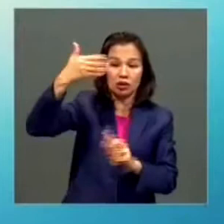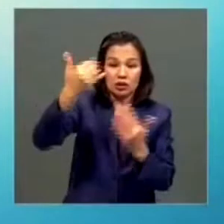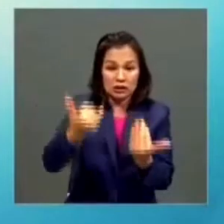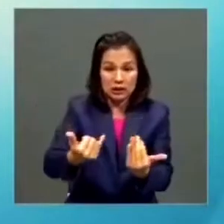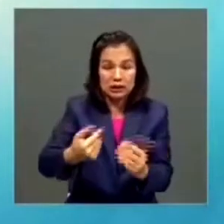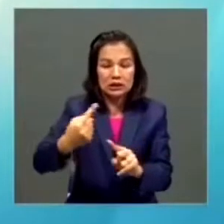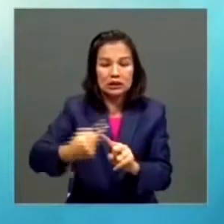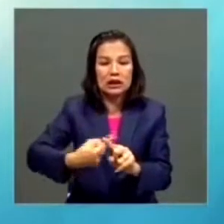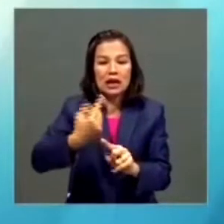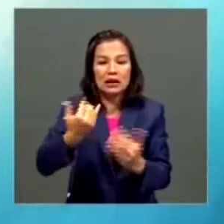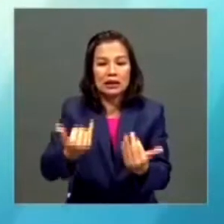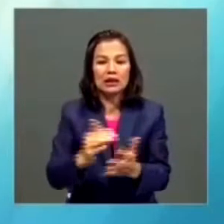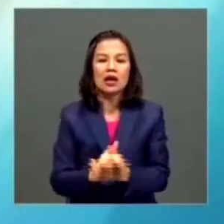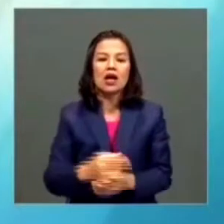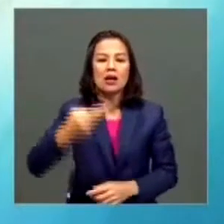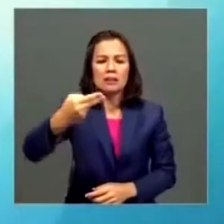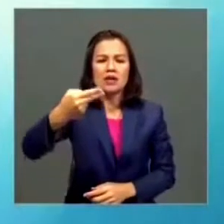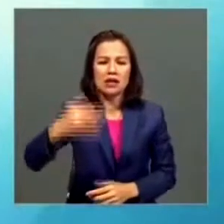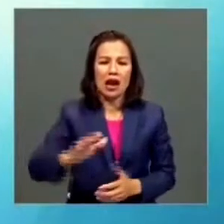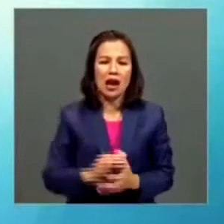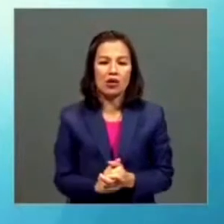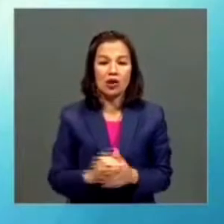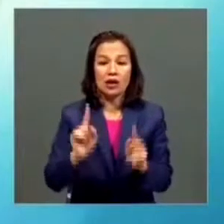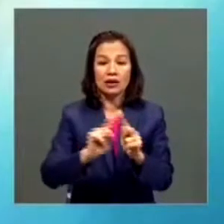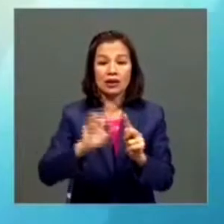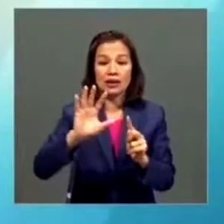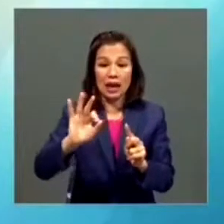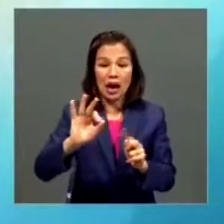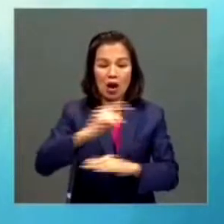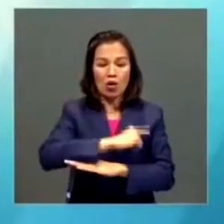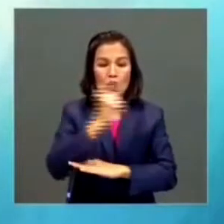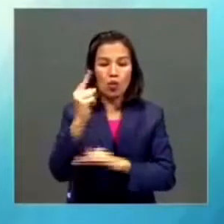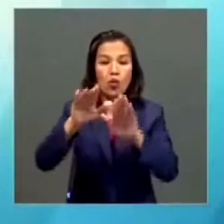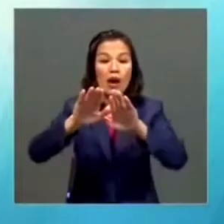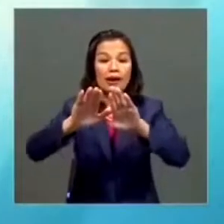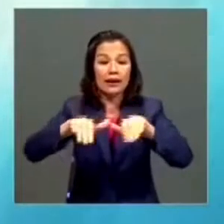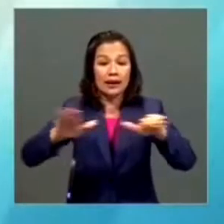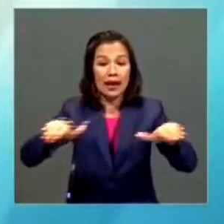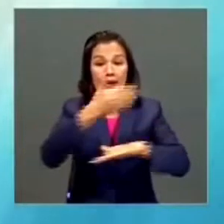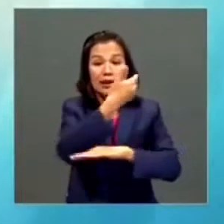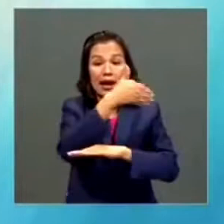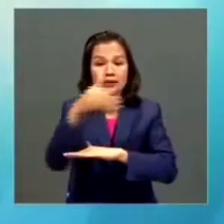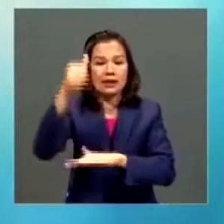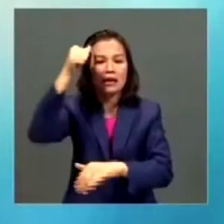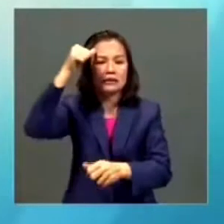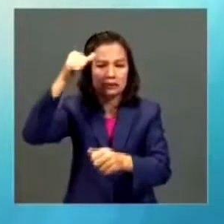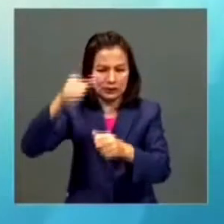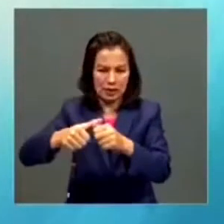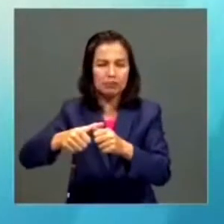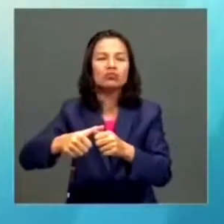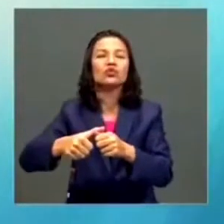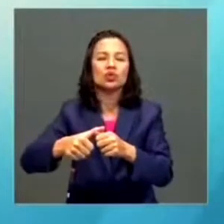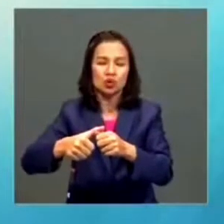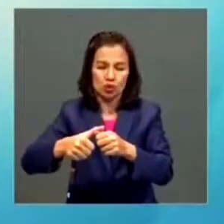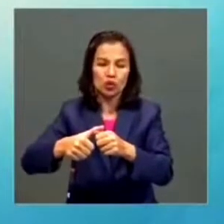ทะลุหมื่นรายในเดือนนี้ซึ่งวันนี้คือวันที่9เป็นวันเด็กนะครับก็จะเป็นวันที่ต้องจดจำอีกวันหนึ่ง